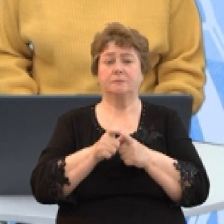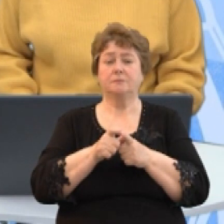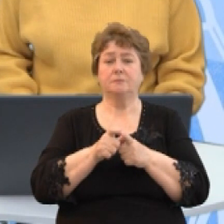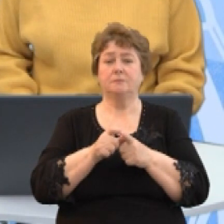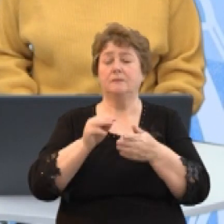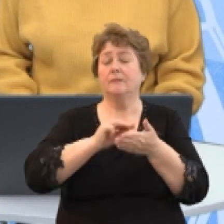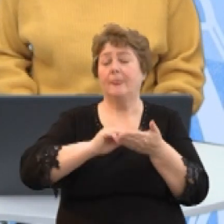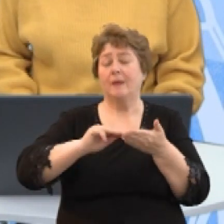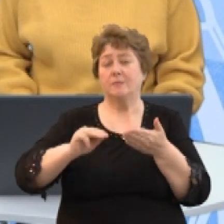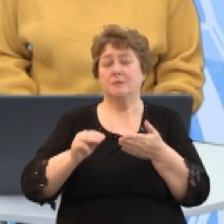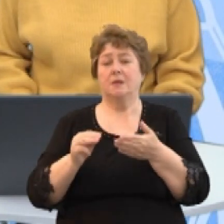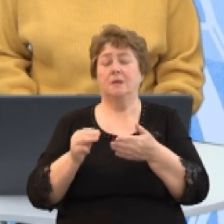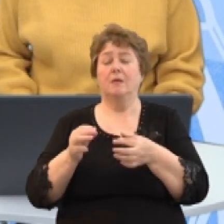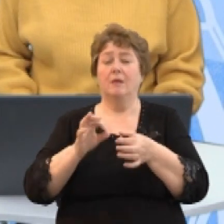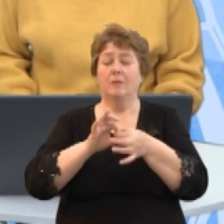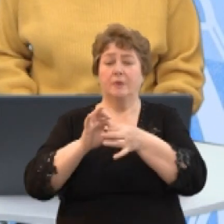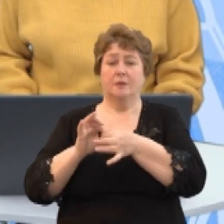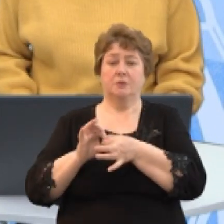писать предложение